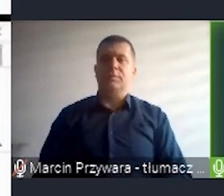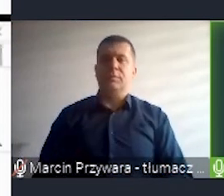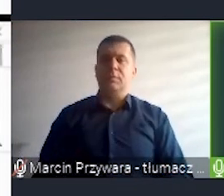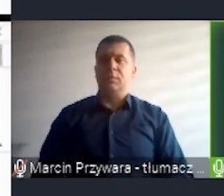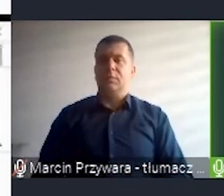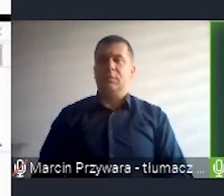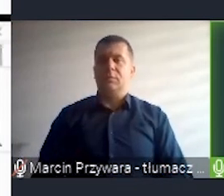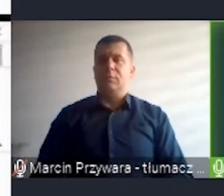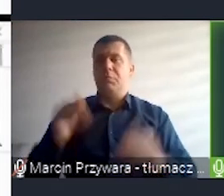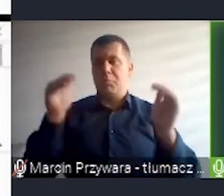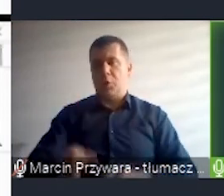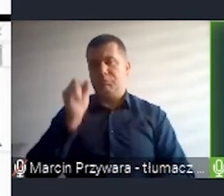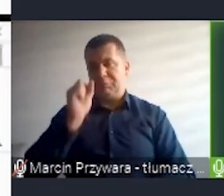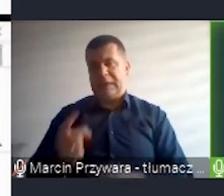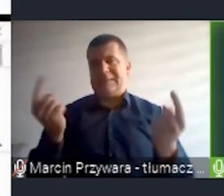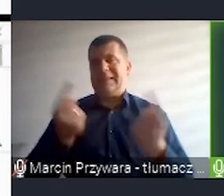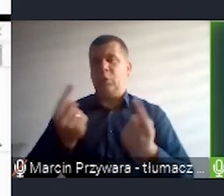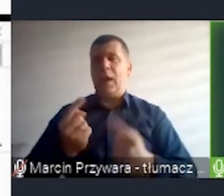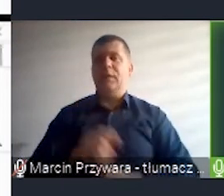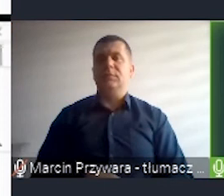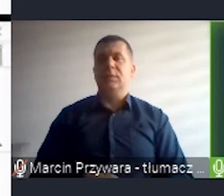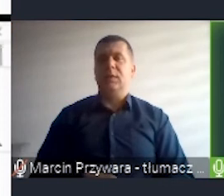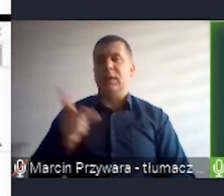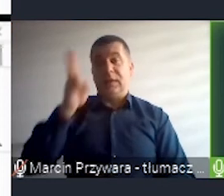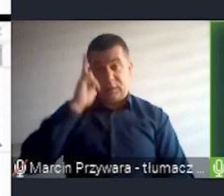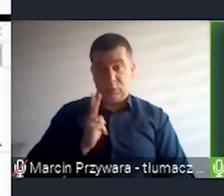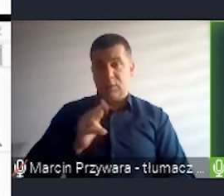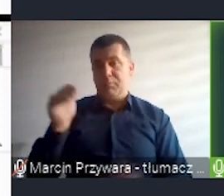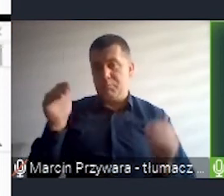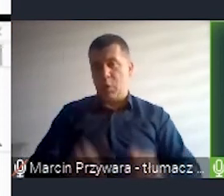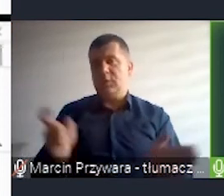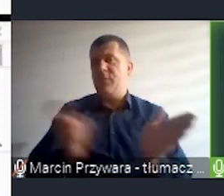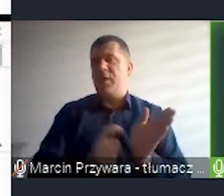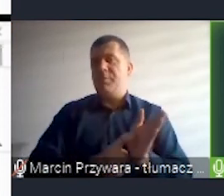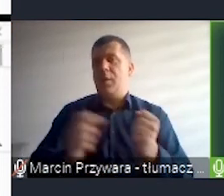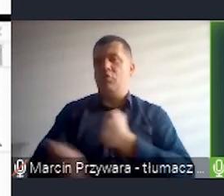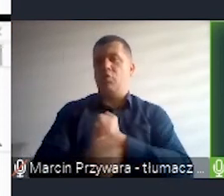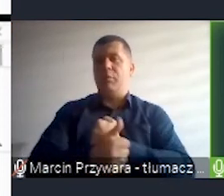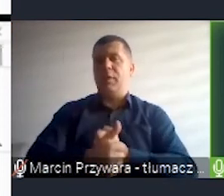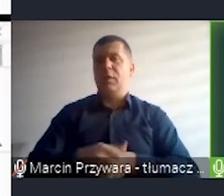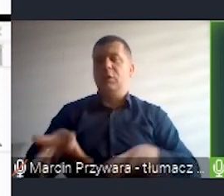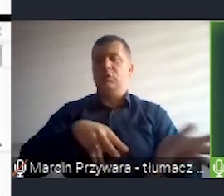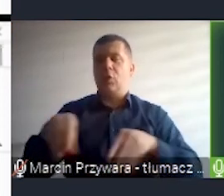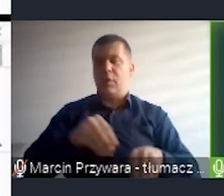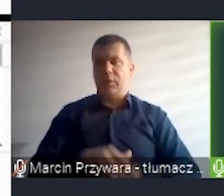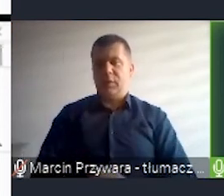może się pojawić sytuacja, że instytucja będzie mogła wymagać dokumentów